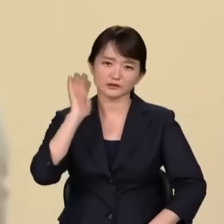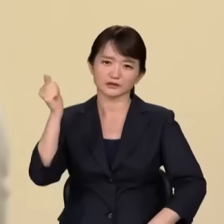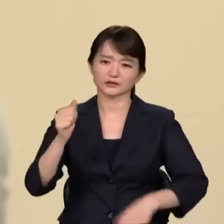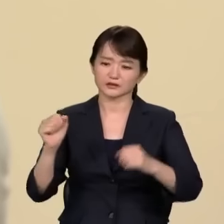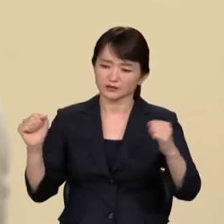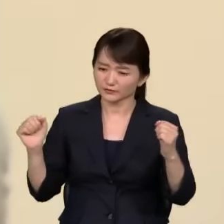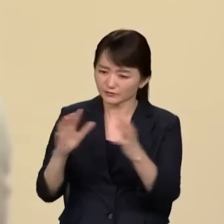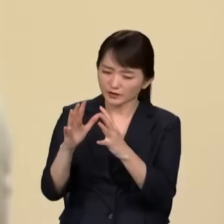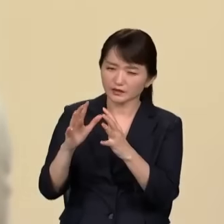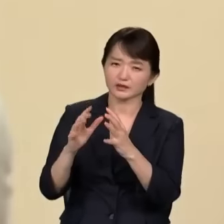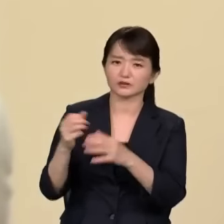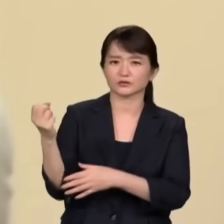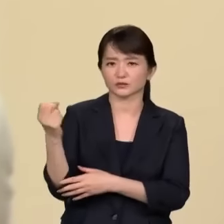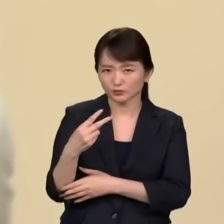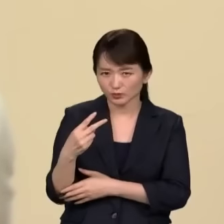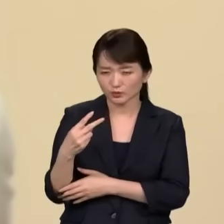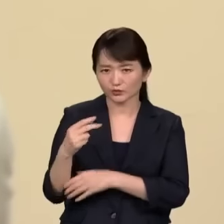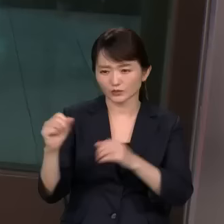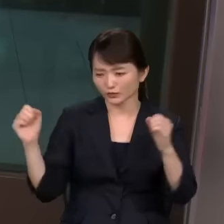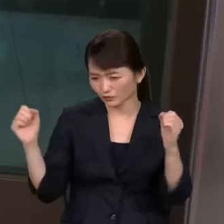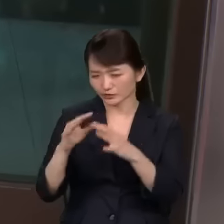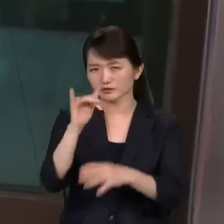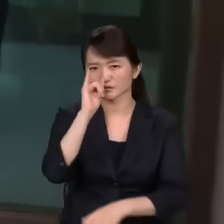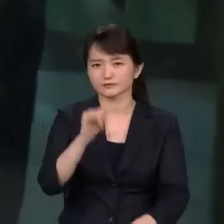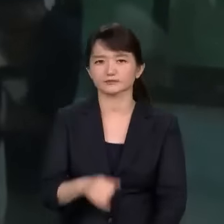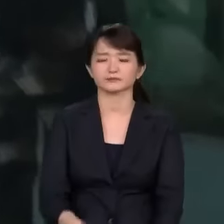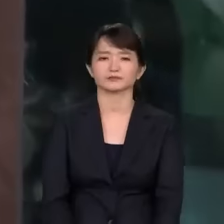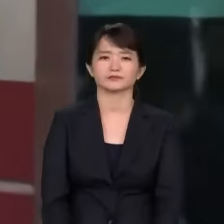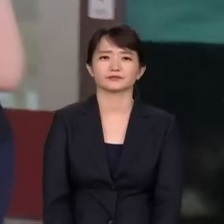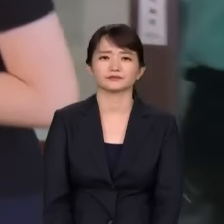부딪혀왔는데 다시 한번 충돌이 빚어질 수 있습니다.